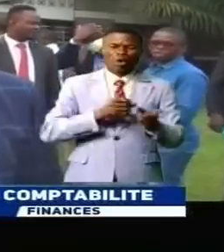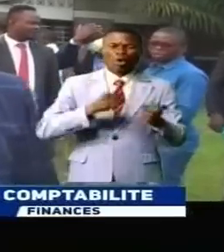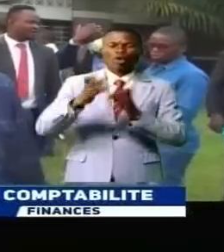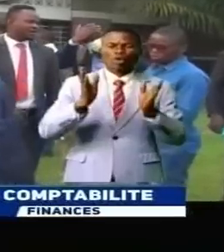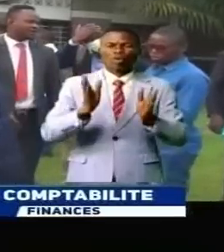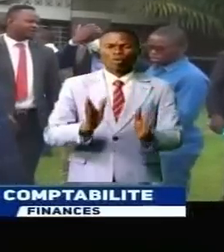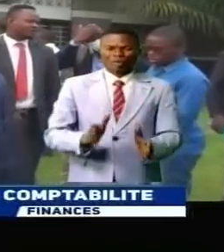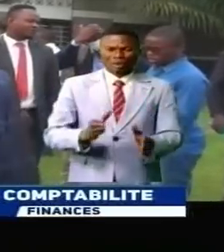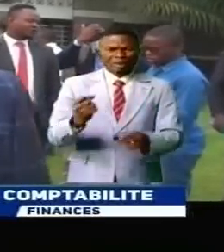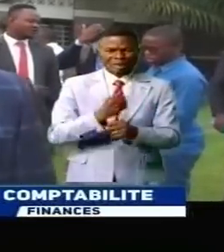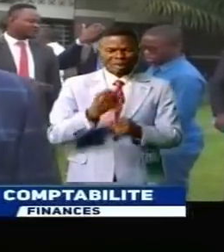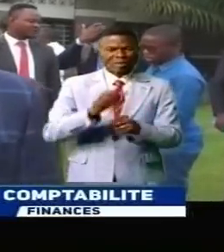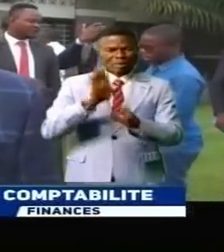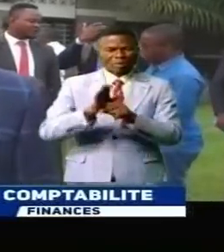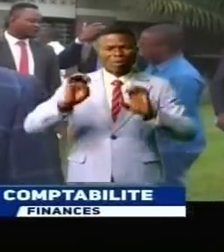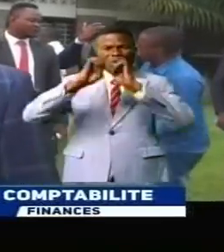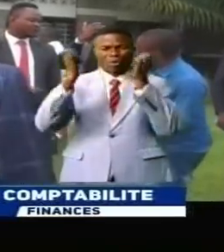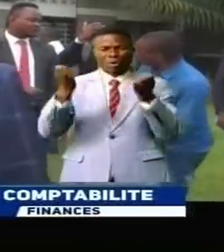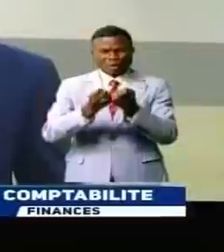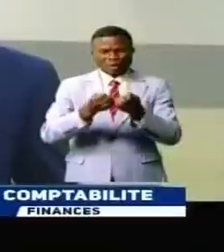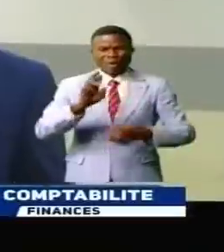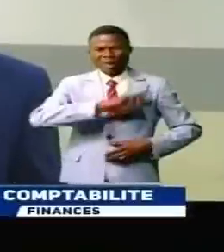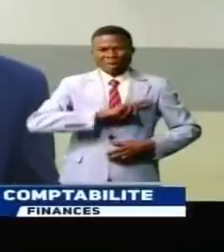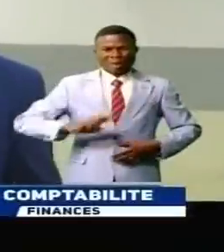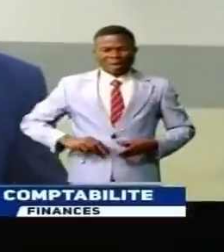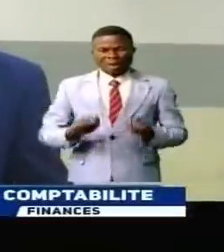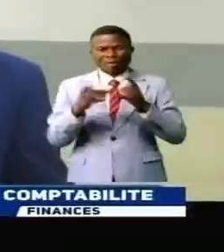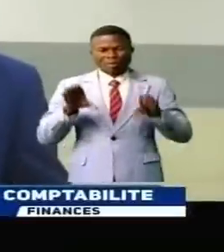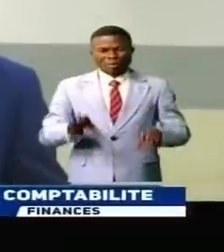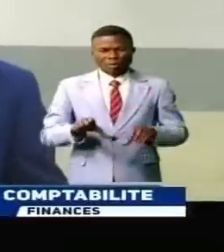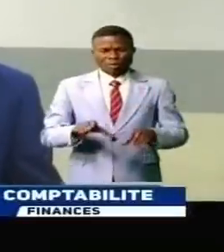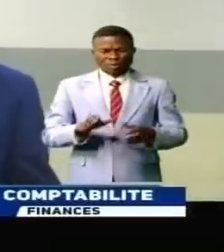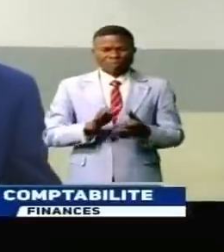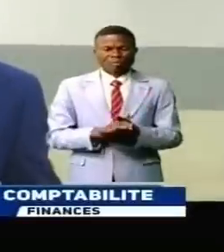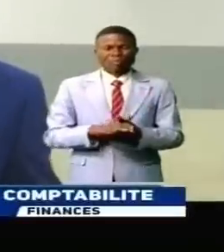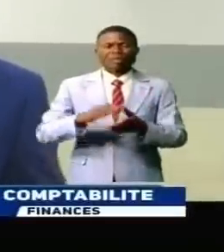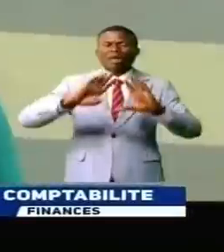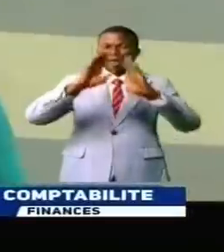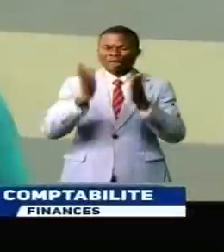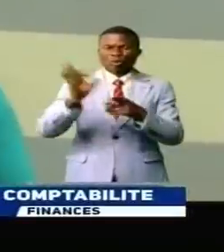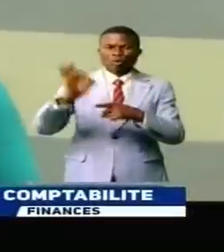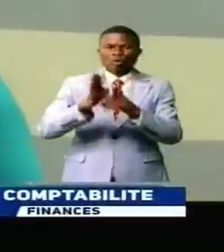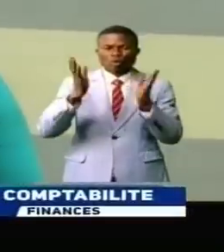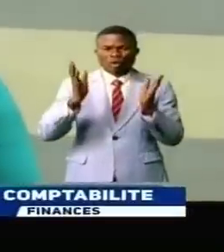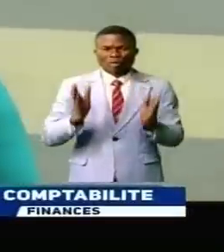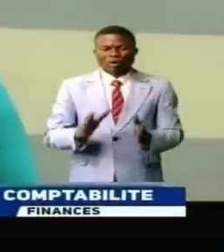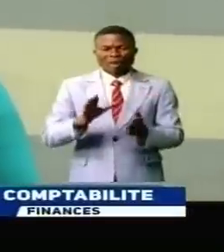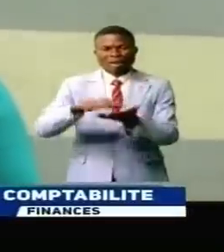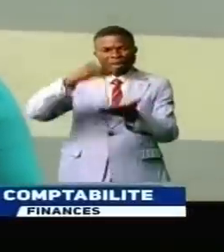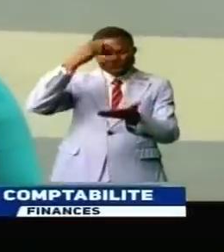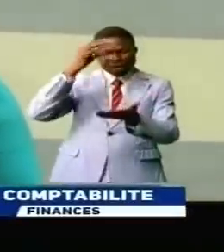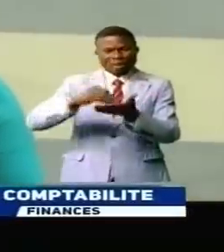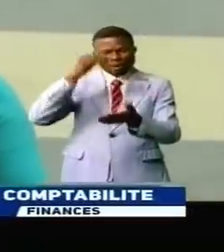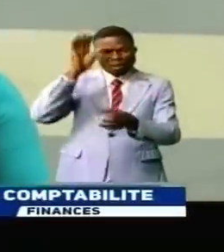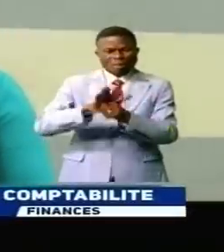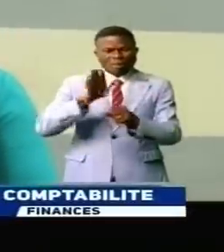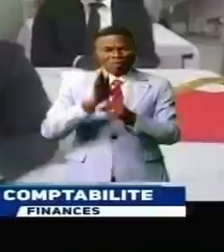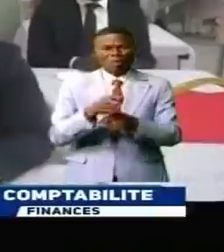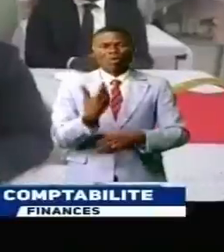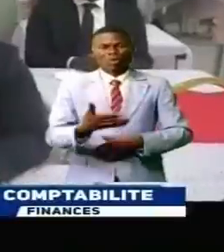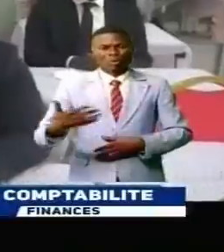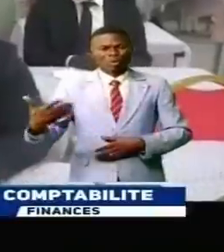dans les différentes entreprises ARD Congo. Signalons que les apprenants ont également bénéficié de plusieurs